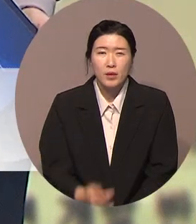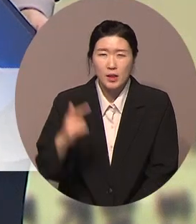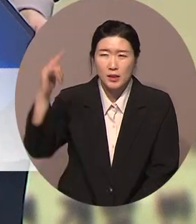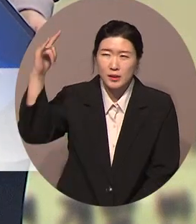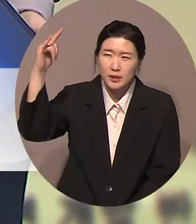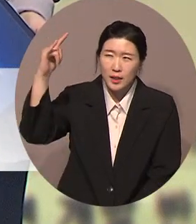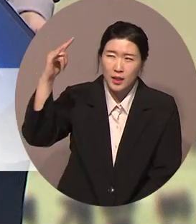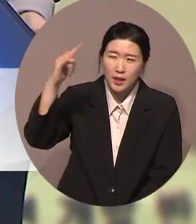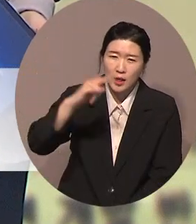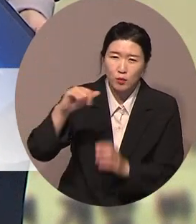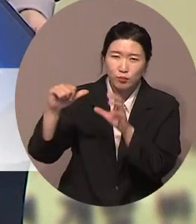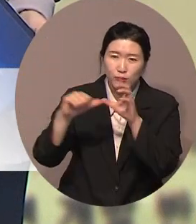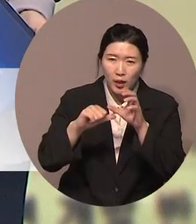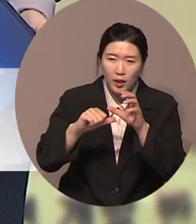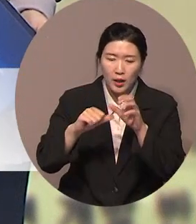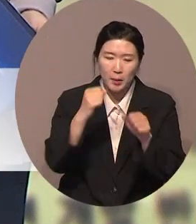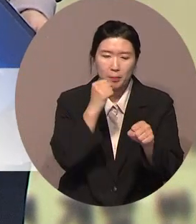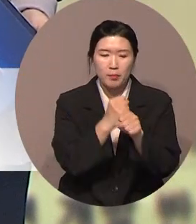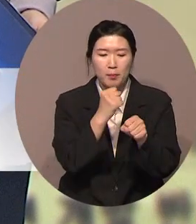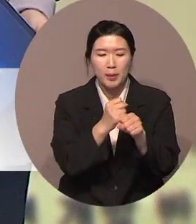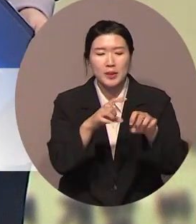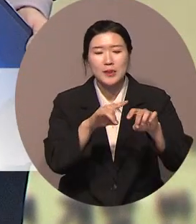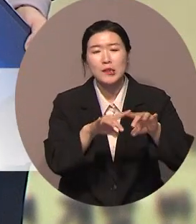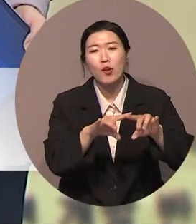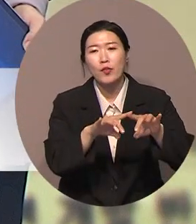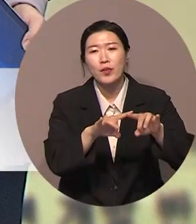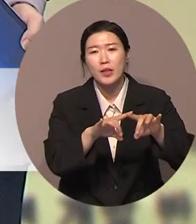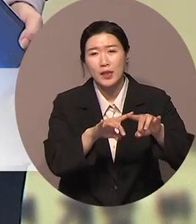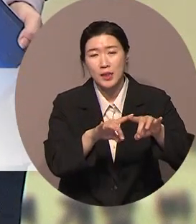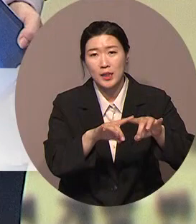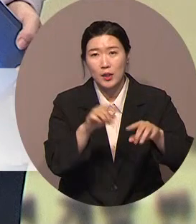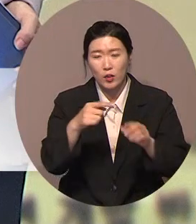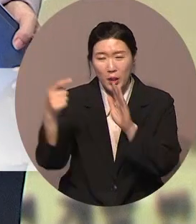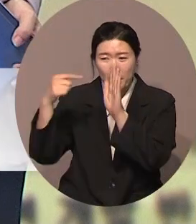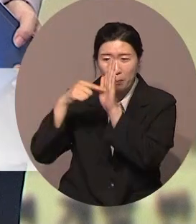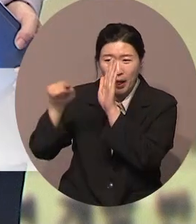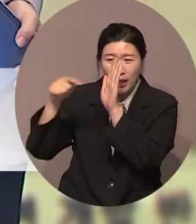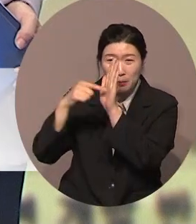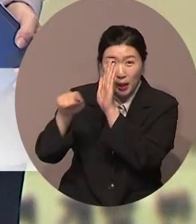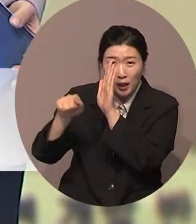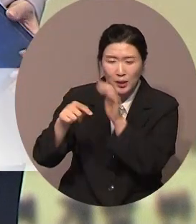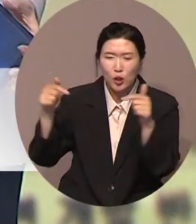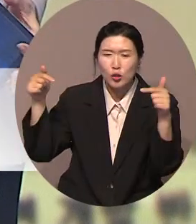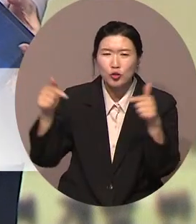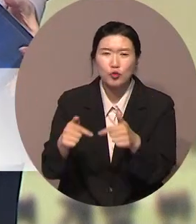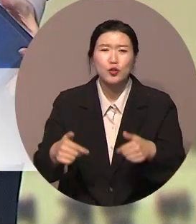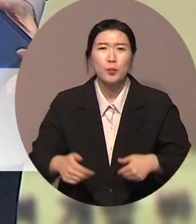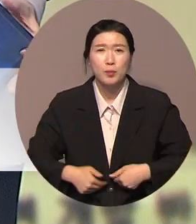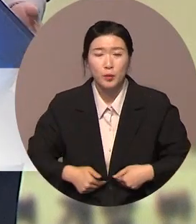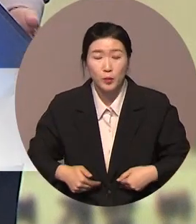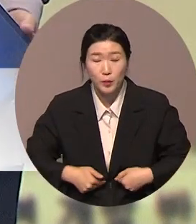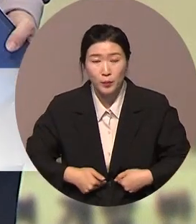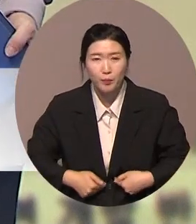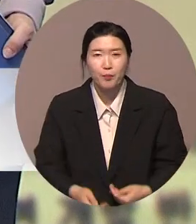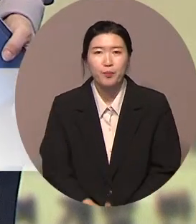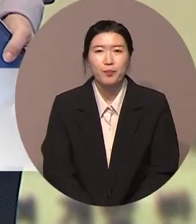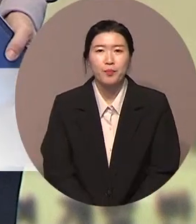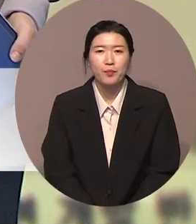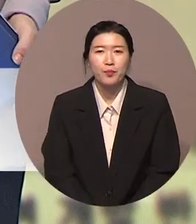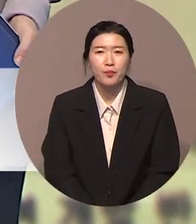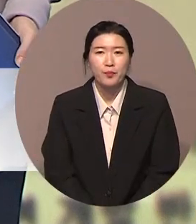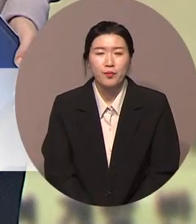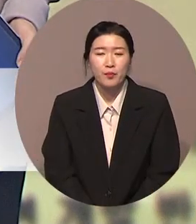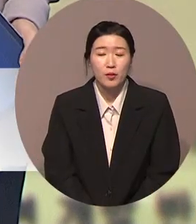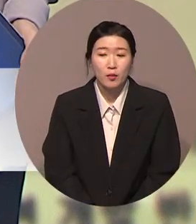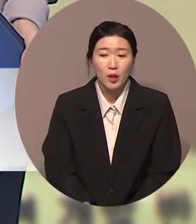태양의 빛 에너지로 전기를 생산하는 태양전지는 반사되는 빛을 최대한 줄여야 효율이 높아지게 됩니다.